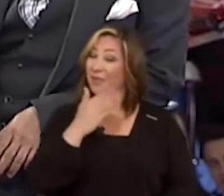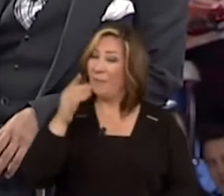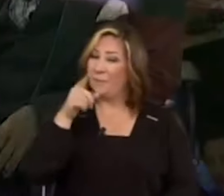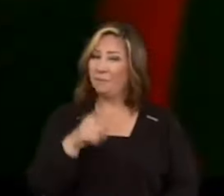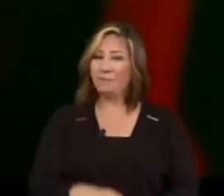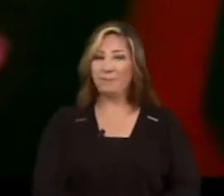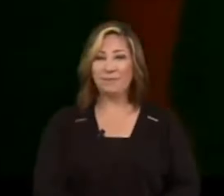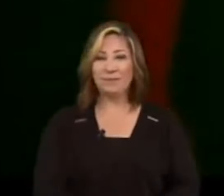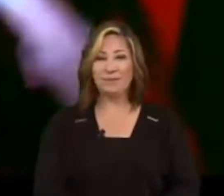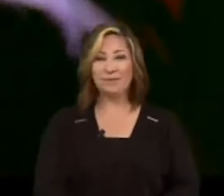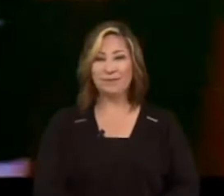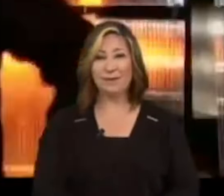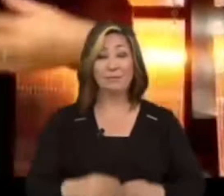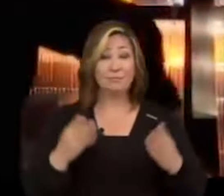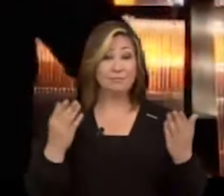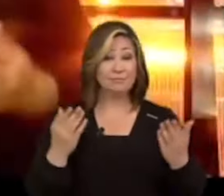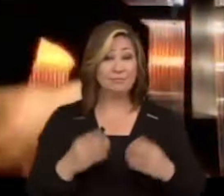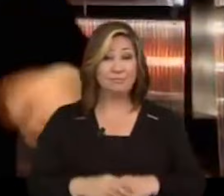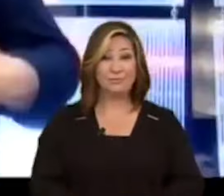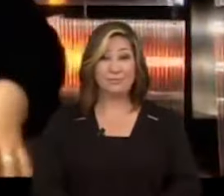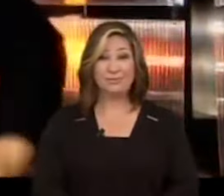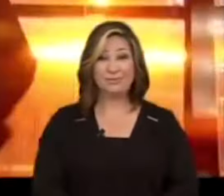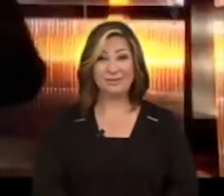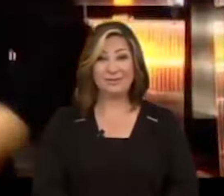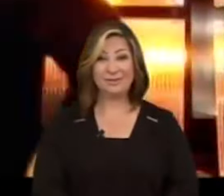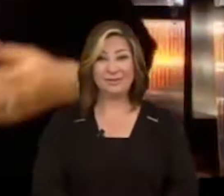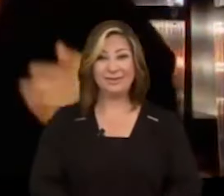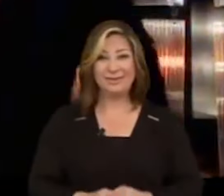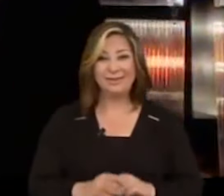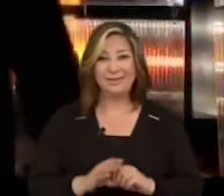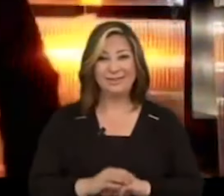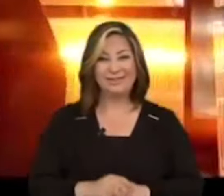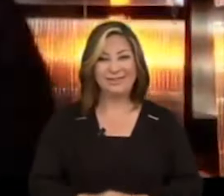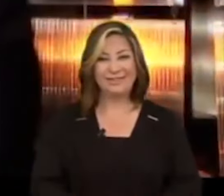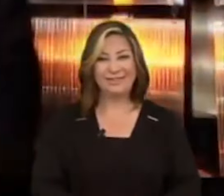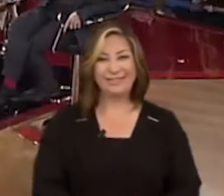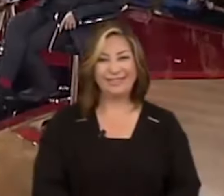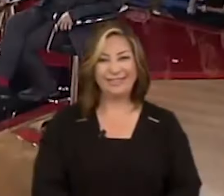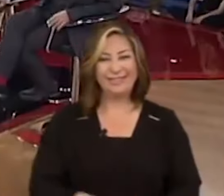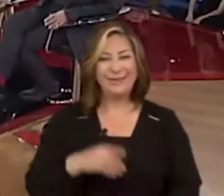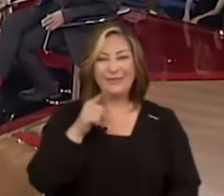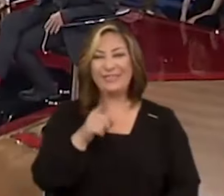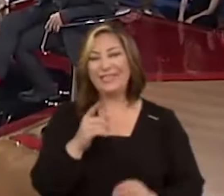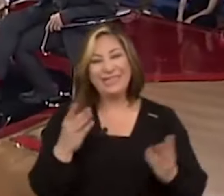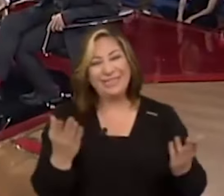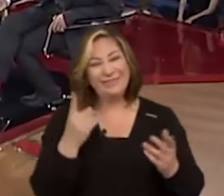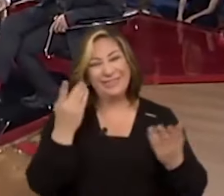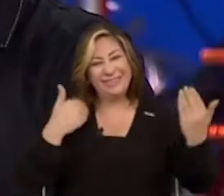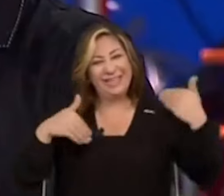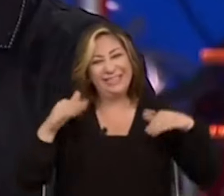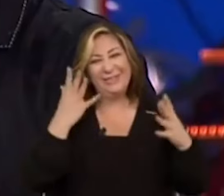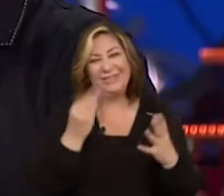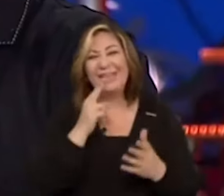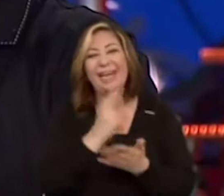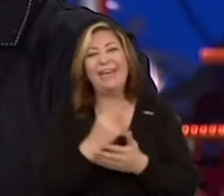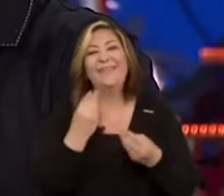Devam. Olacaktı elbette. Dura dura dura dura Duran ağabey. Baba burada nasıl bir dans olacağını tam